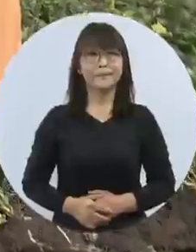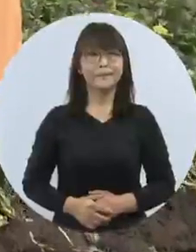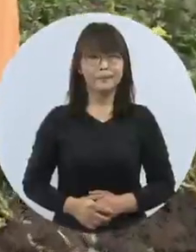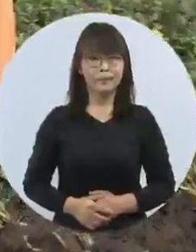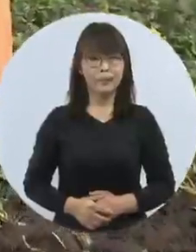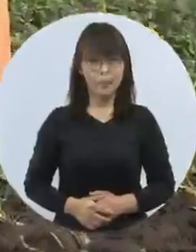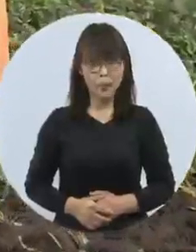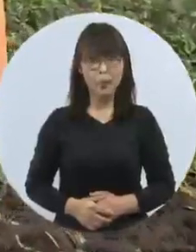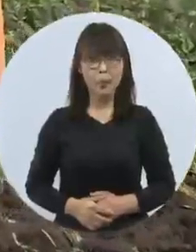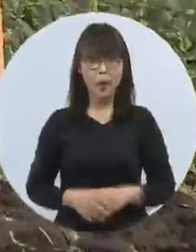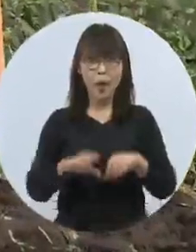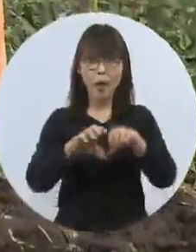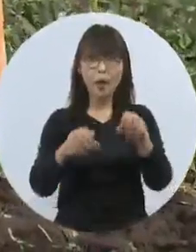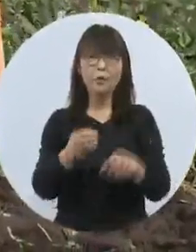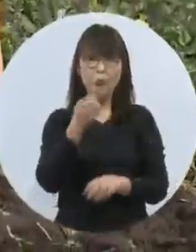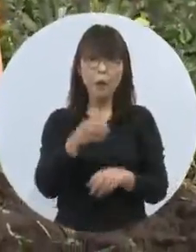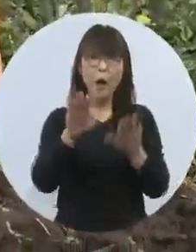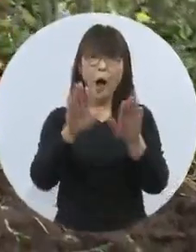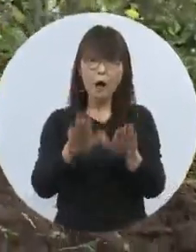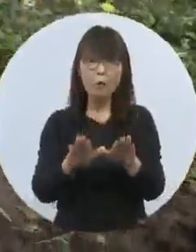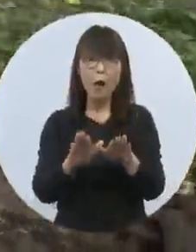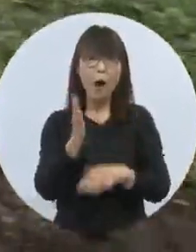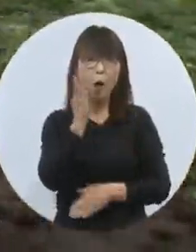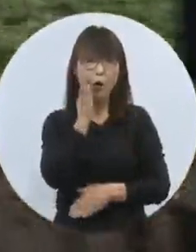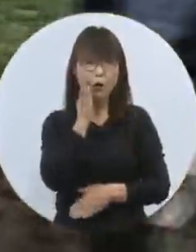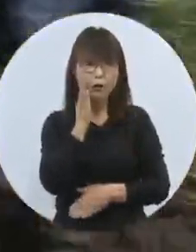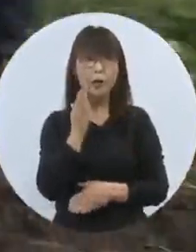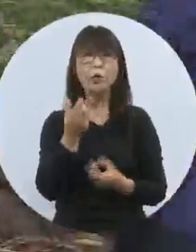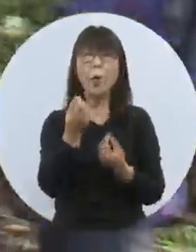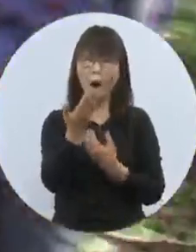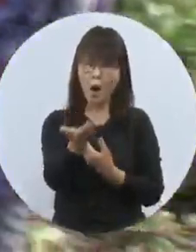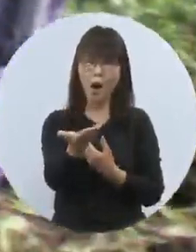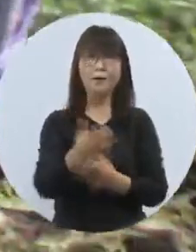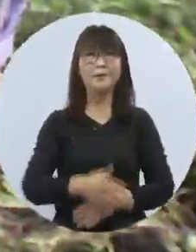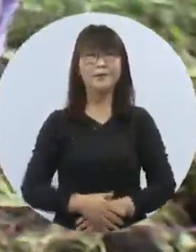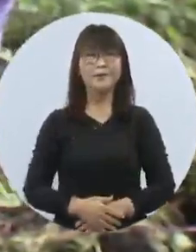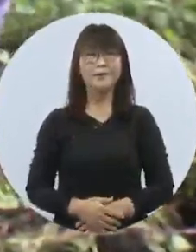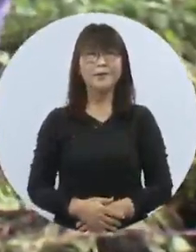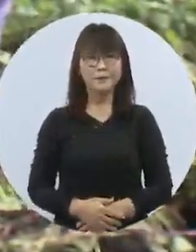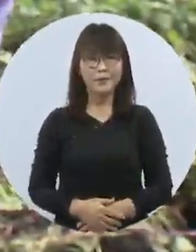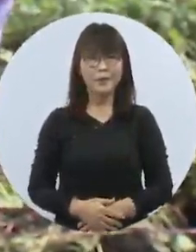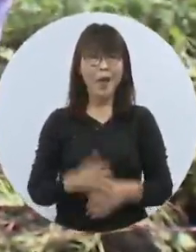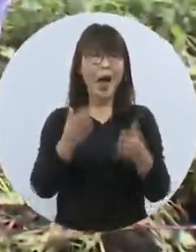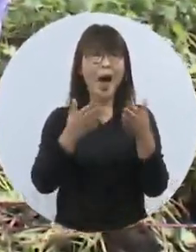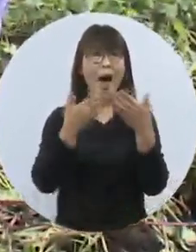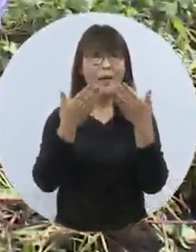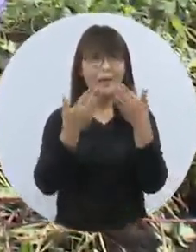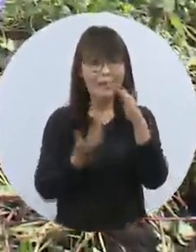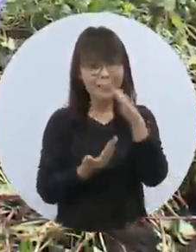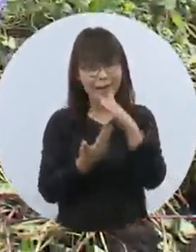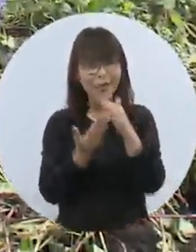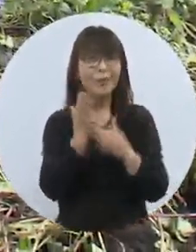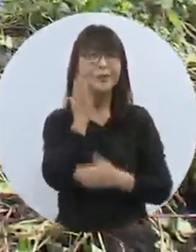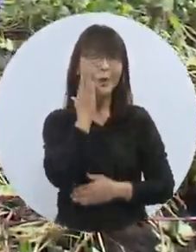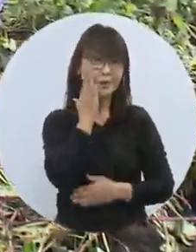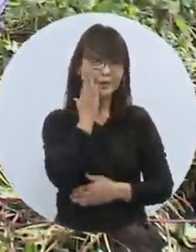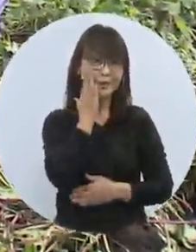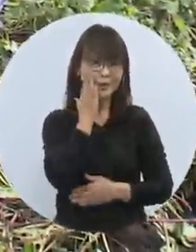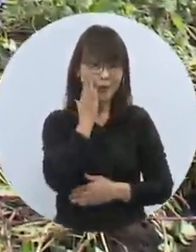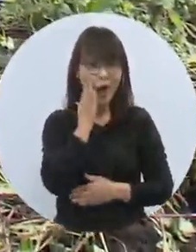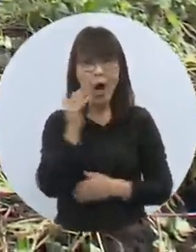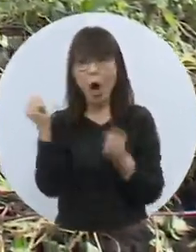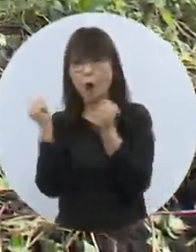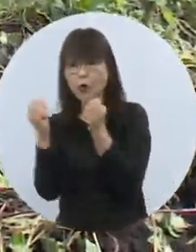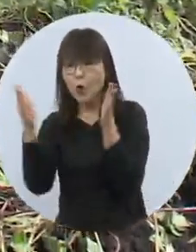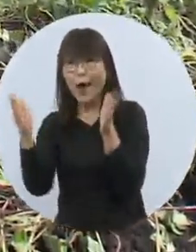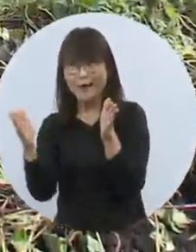やはりさつまいもはこの時期が一番美味しいんですか？ 秋が一番美味しいですね。秋から冬に